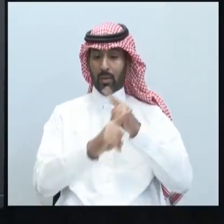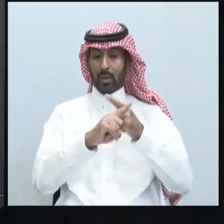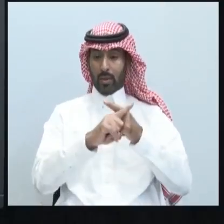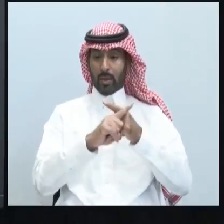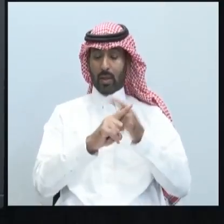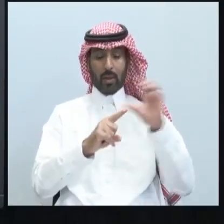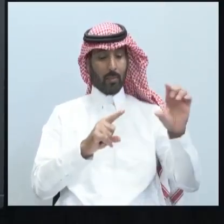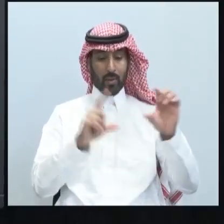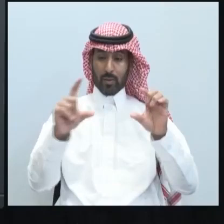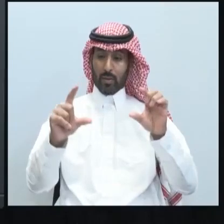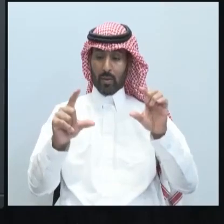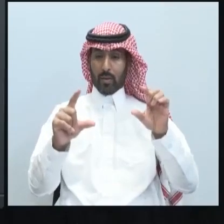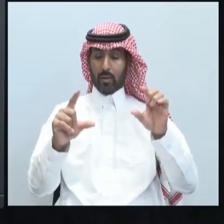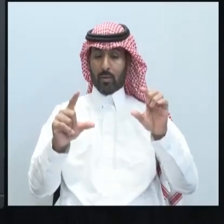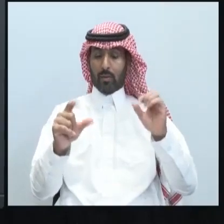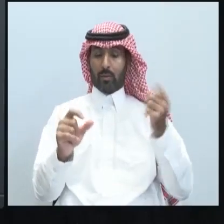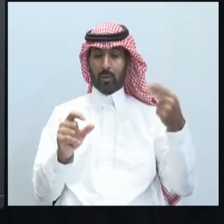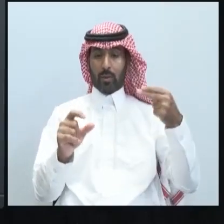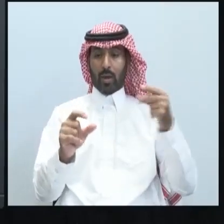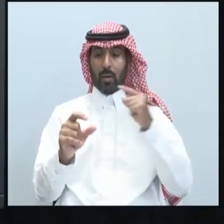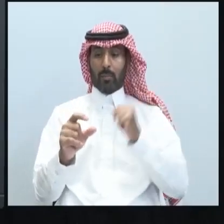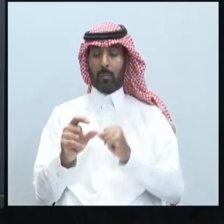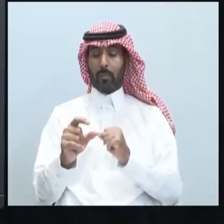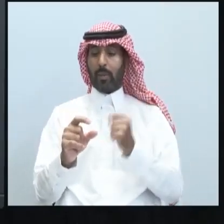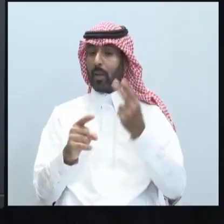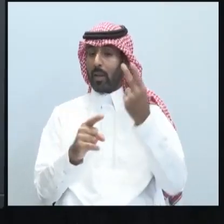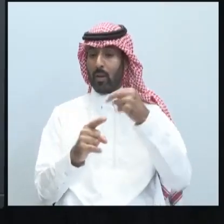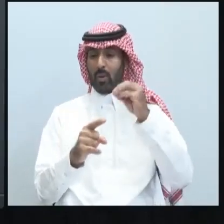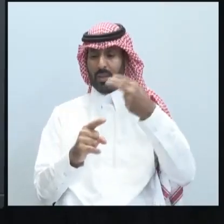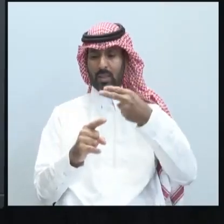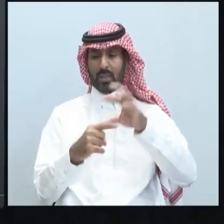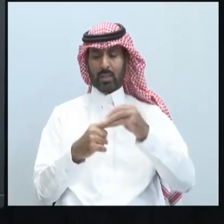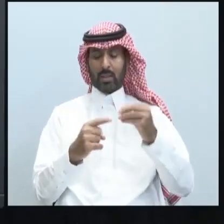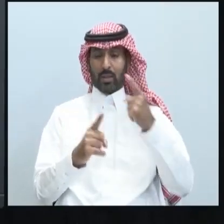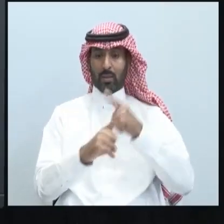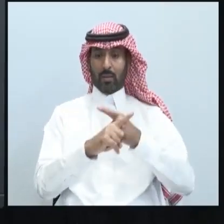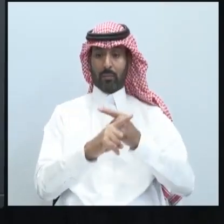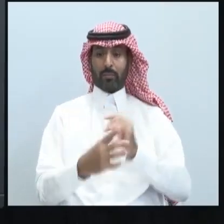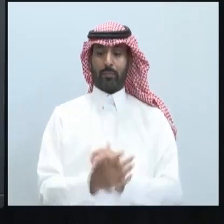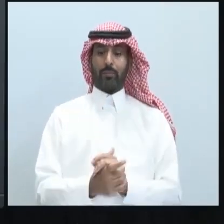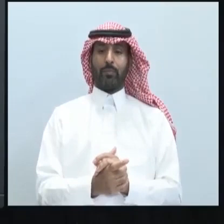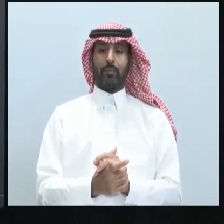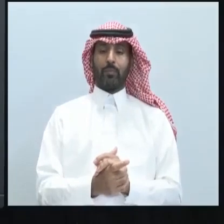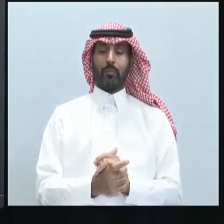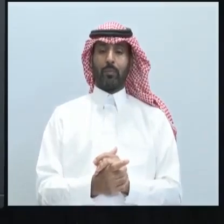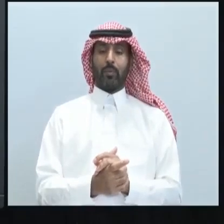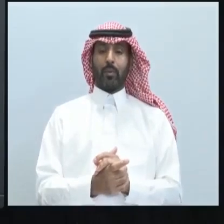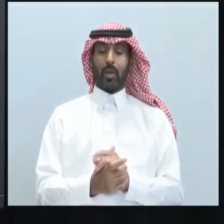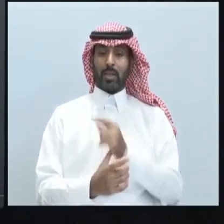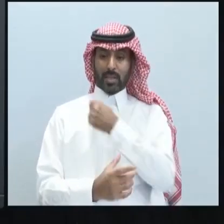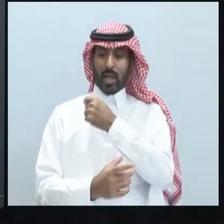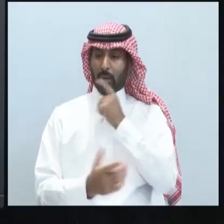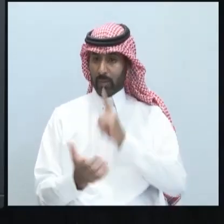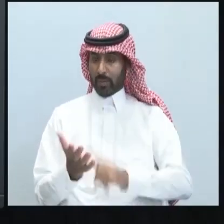تراكيز الهيدروكسيد في تراكيز مين ايون الهيدروجين طيب اثبتت التجارب